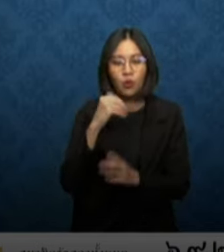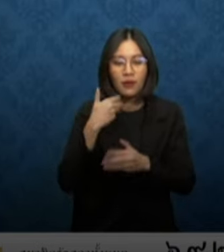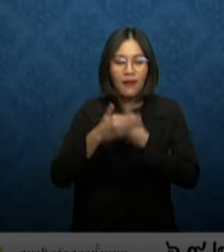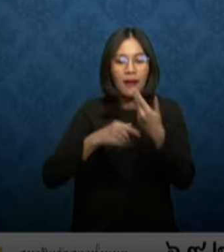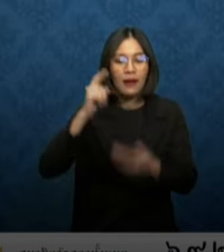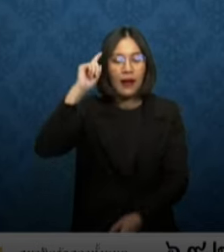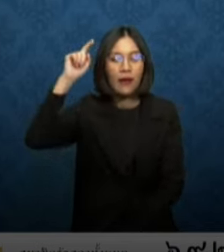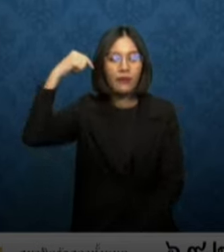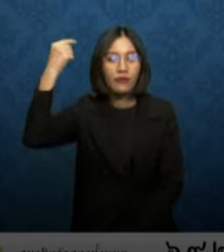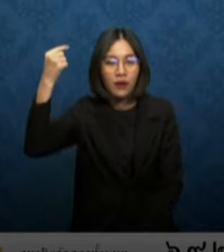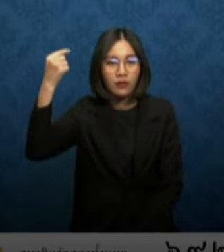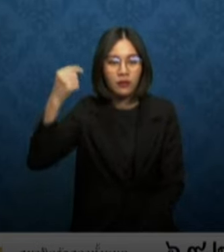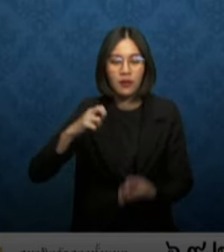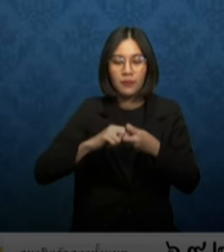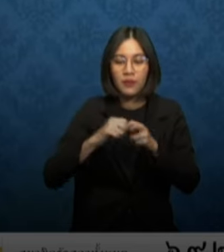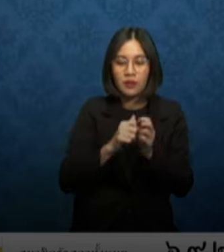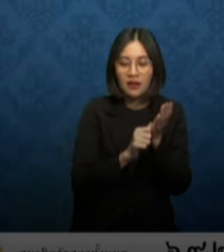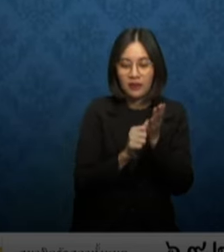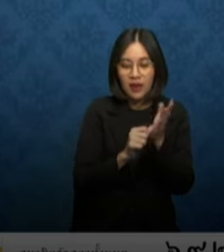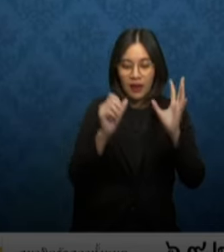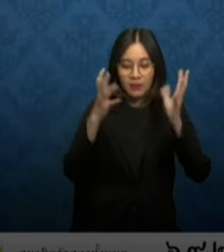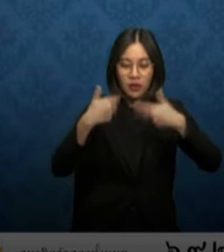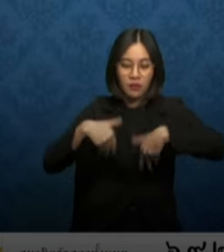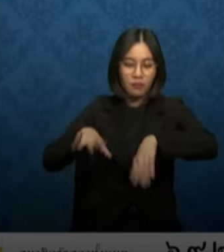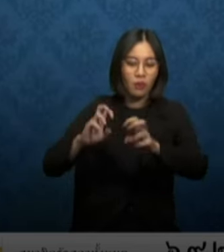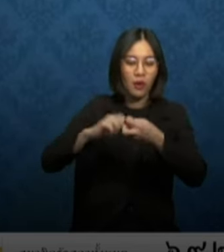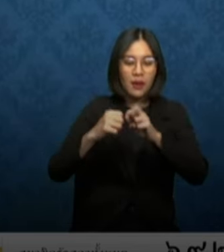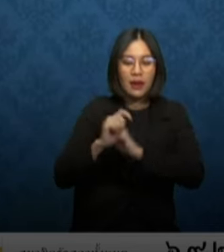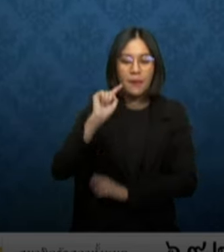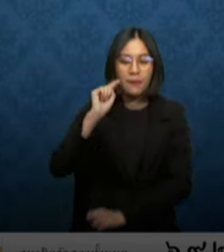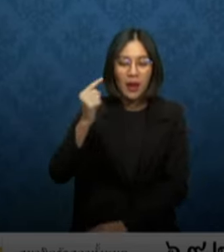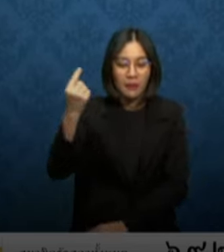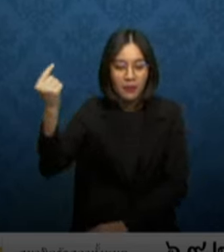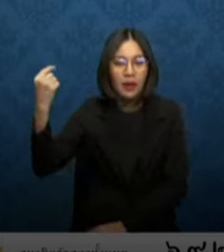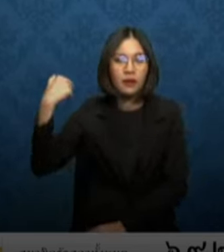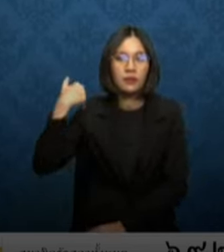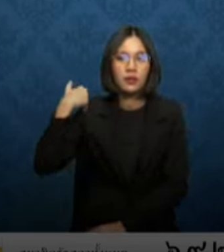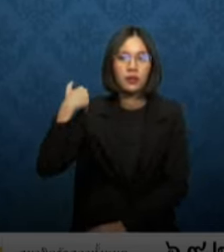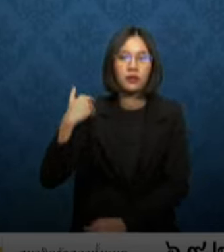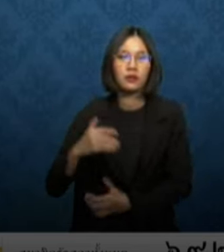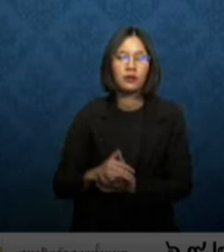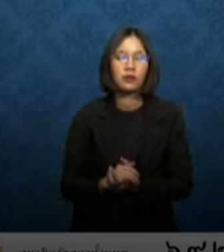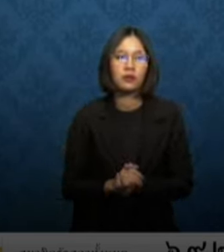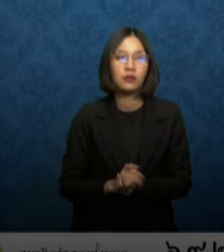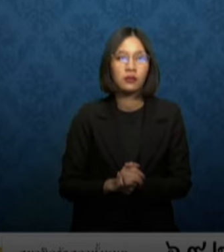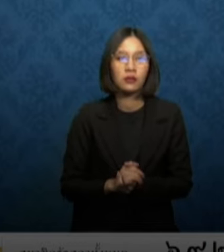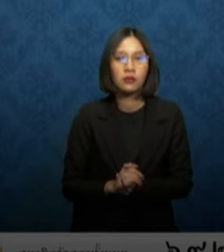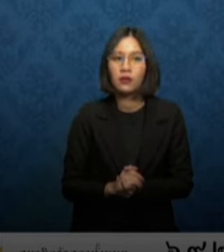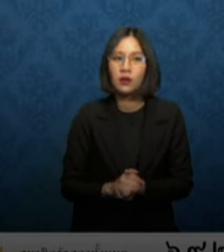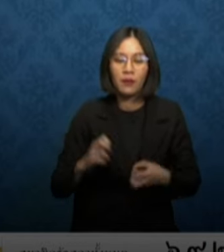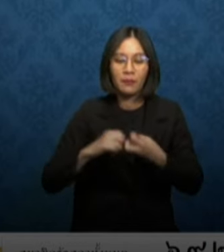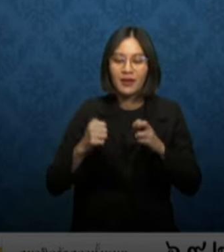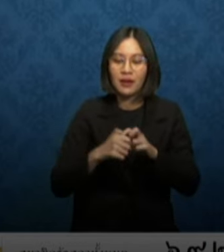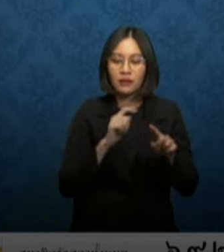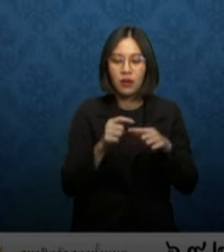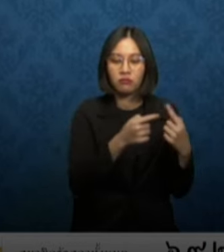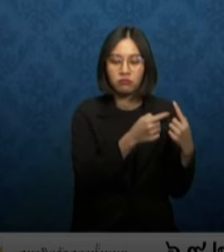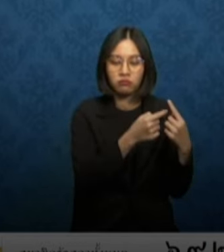ปัญหาที่ผ่านมาไม่ได้รับการแก้ไขมิหนำซ้ำยังปล่อยให้ปัญหาใหม่เกิดขึ้นอีกและก็เกิดขึ้นต่อ